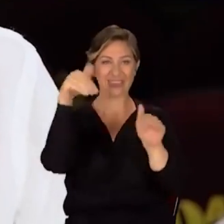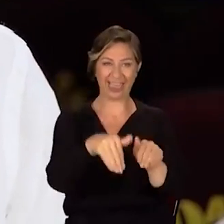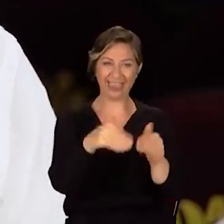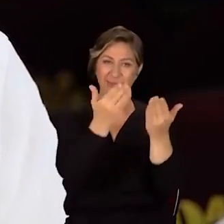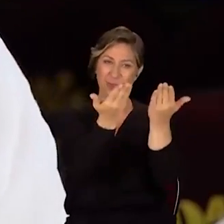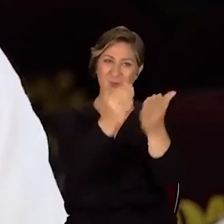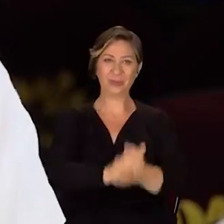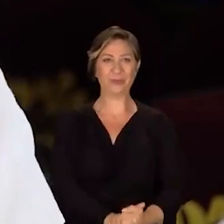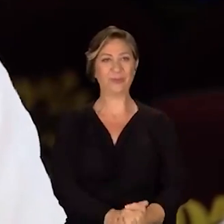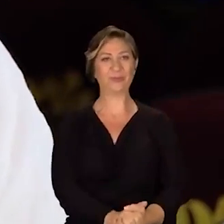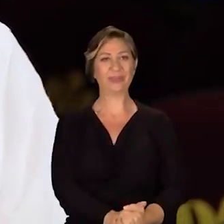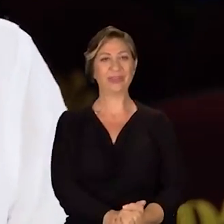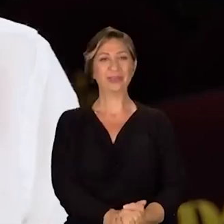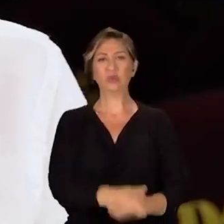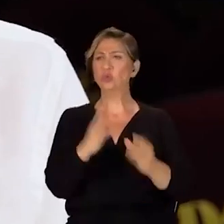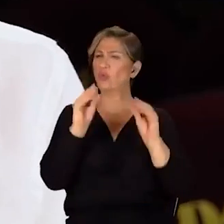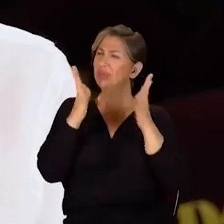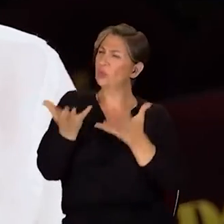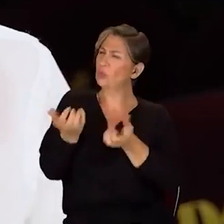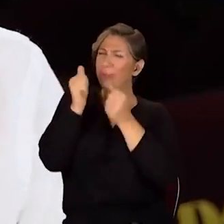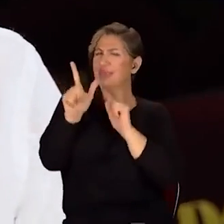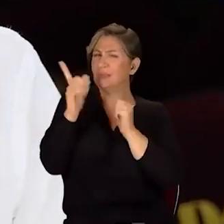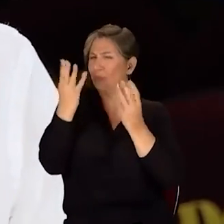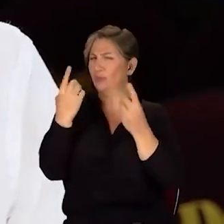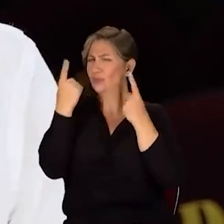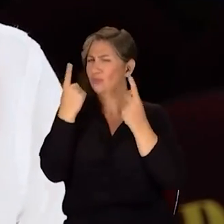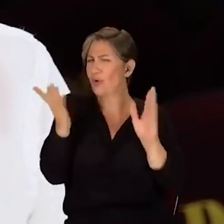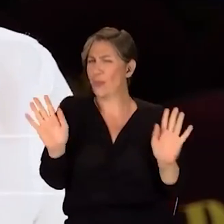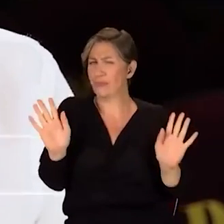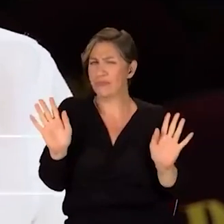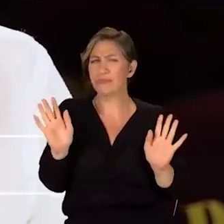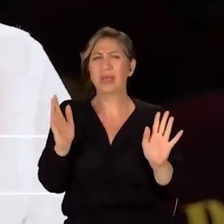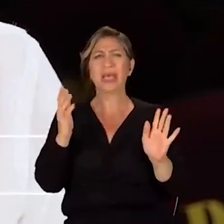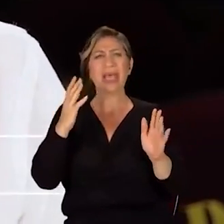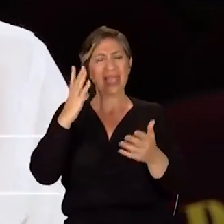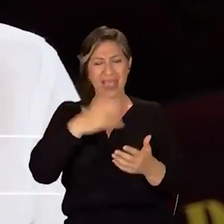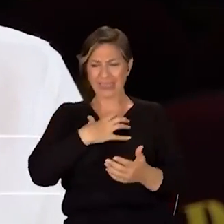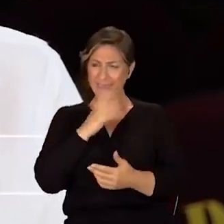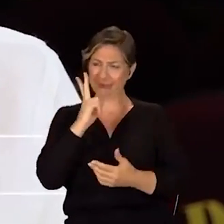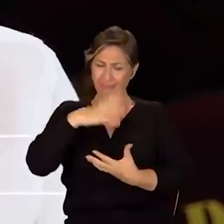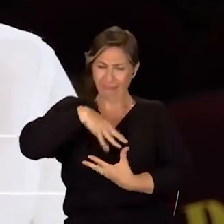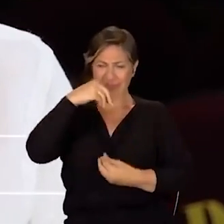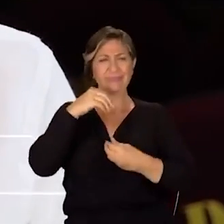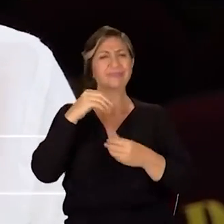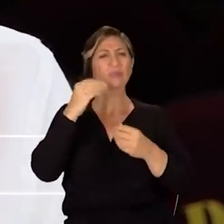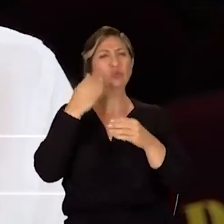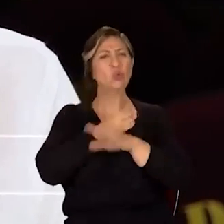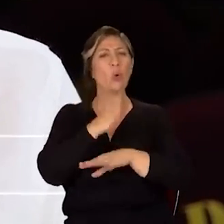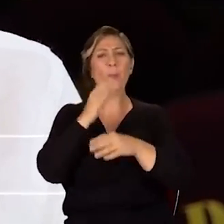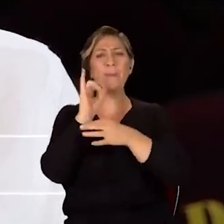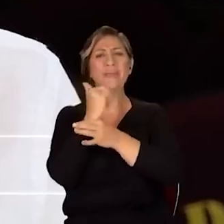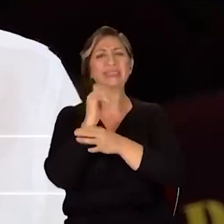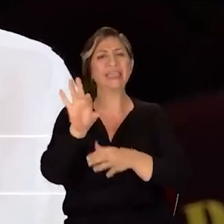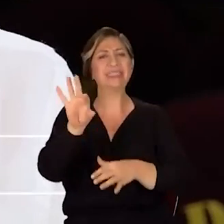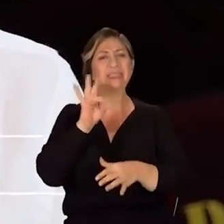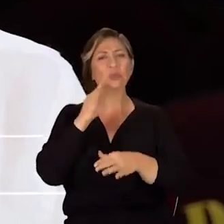geldiniz. Buyursunlar. Çok kurtarılmaya ihtiyacınız olduğunu düşünmüyorum. Yani yapı olarak doğru mesleği seçmiş